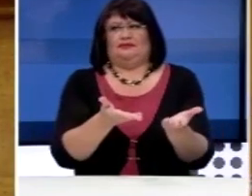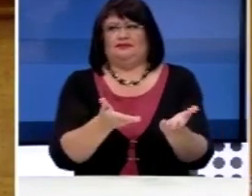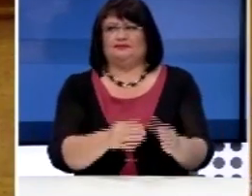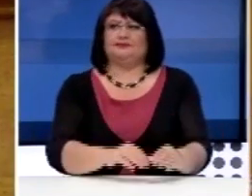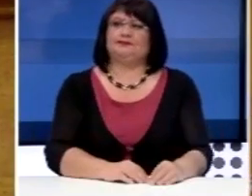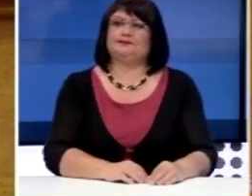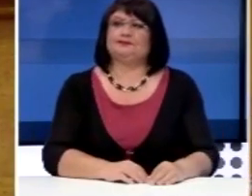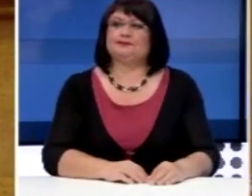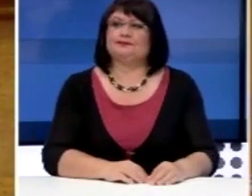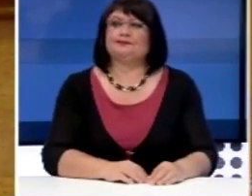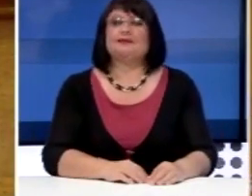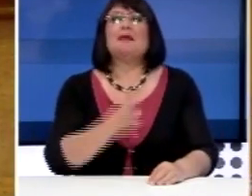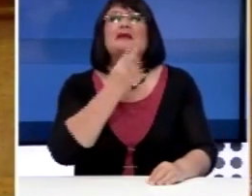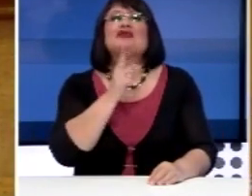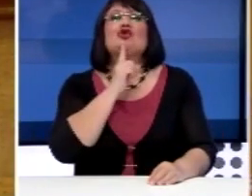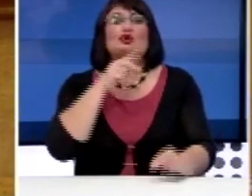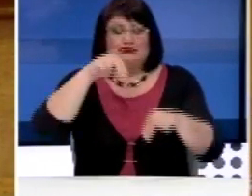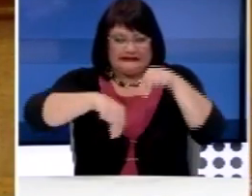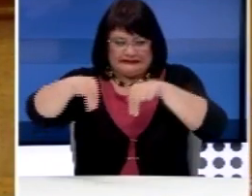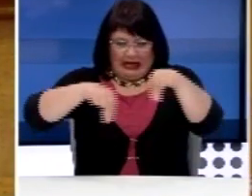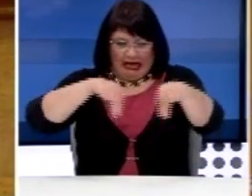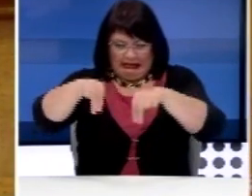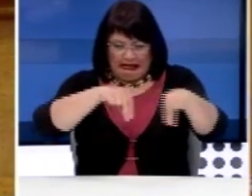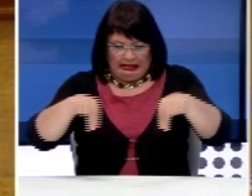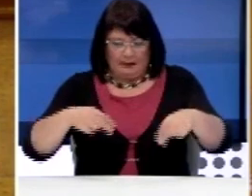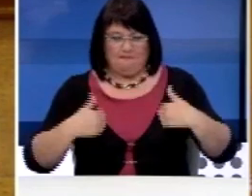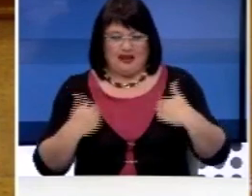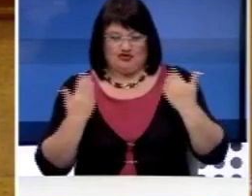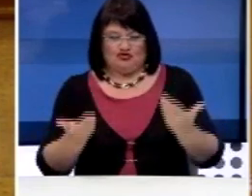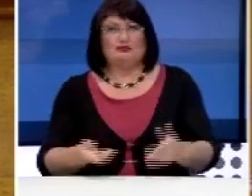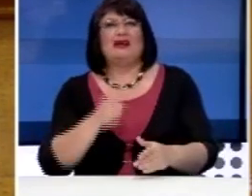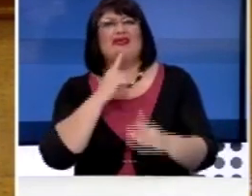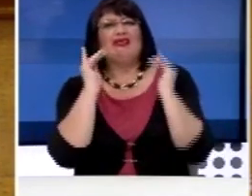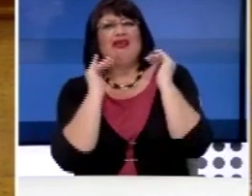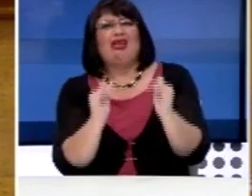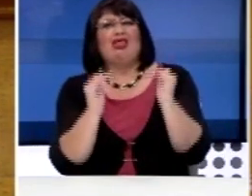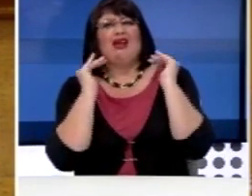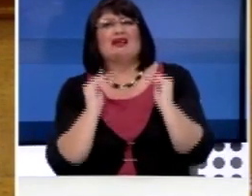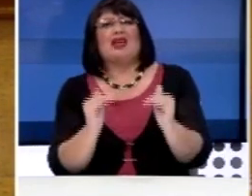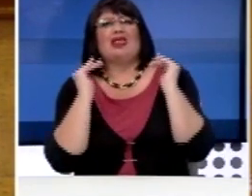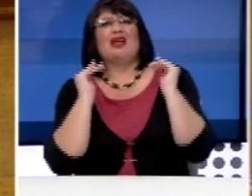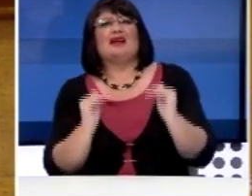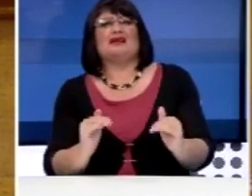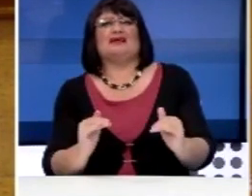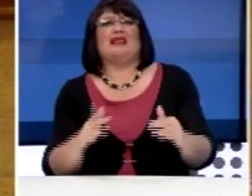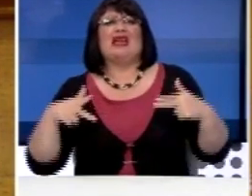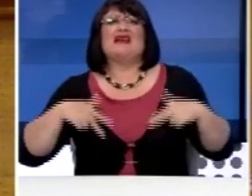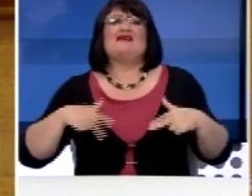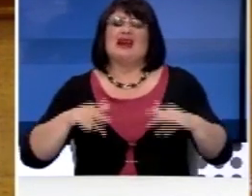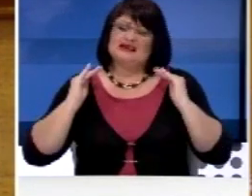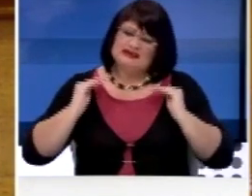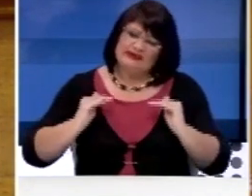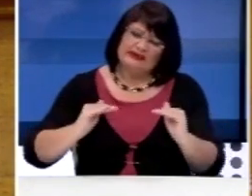την υπεριαλιστική σκακέρα. Ένα έργο που επαναλαμβάνεται με όλες τις κυβερνήσεις και